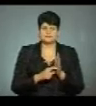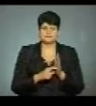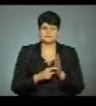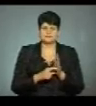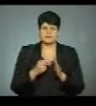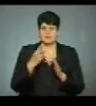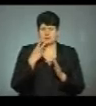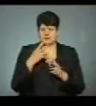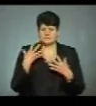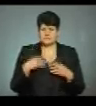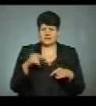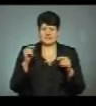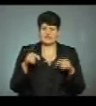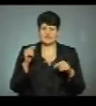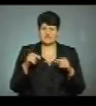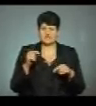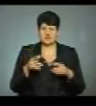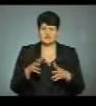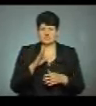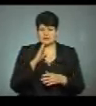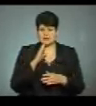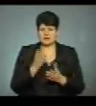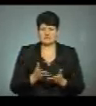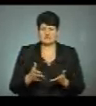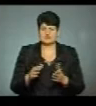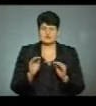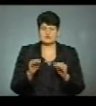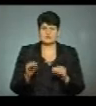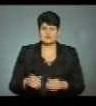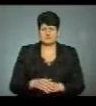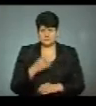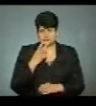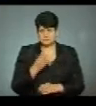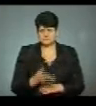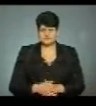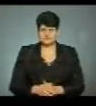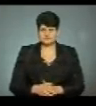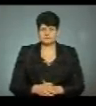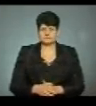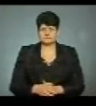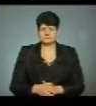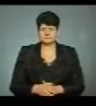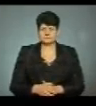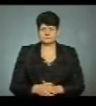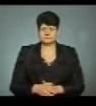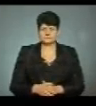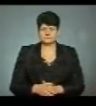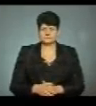Бачите, воно вже тече, жінки відра ставлять, тут лавочка є, і от тут діти передягаються, тут є дівчат.